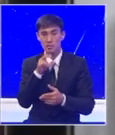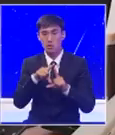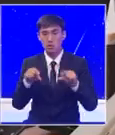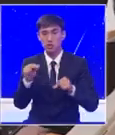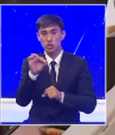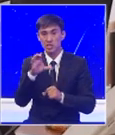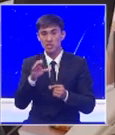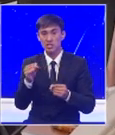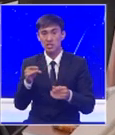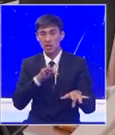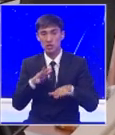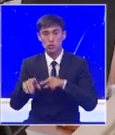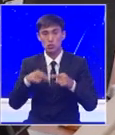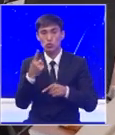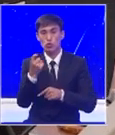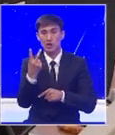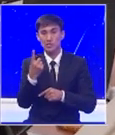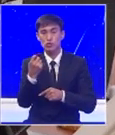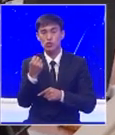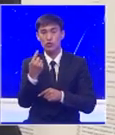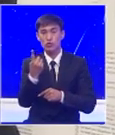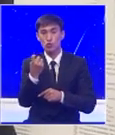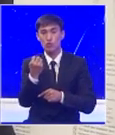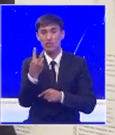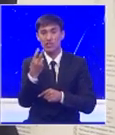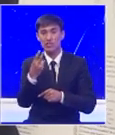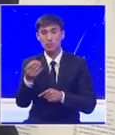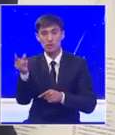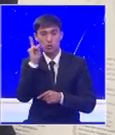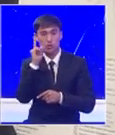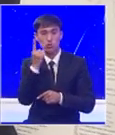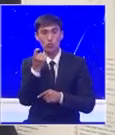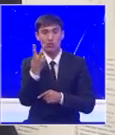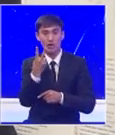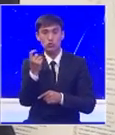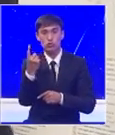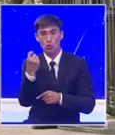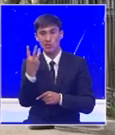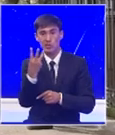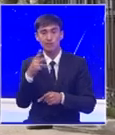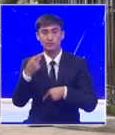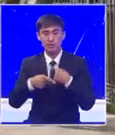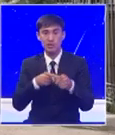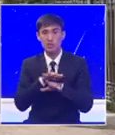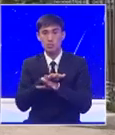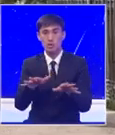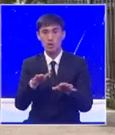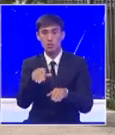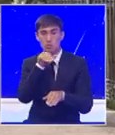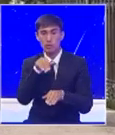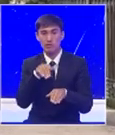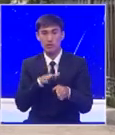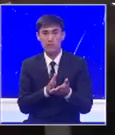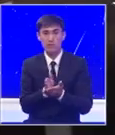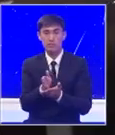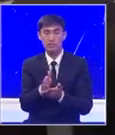помимо традиционных 101 и 112, также принимает звонки на номера 102 и 103, после чего распределяет их по профильным ведомствам.